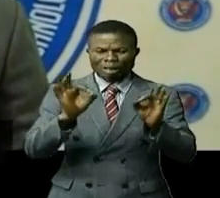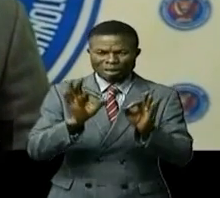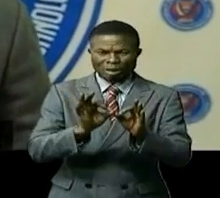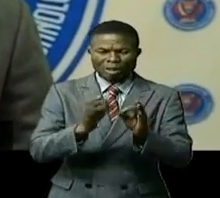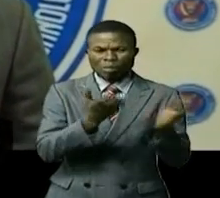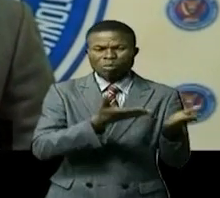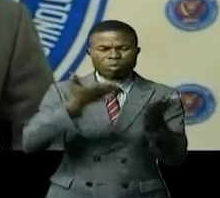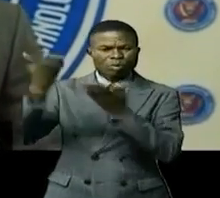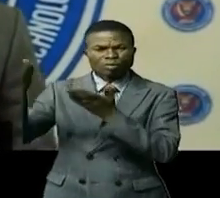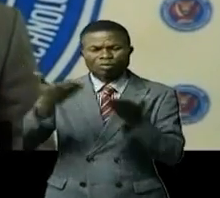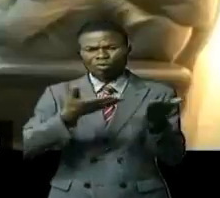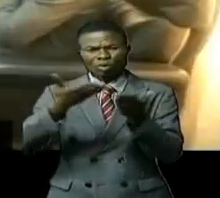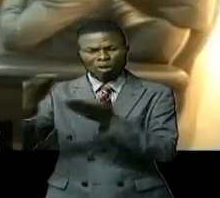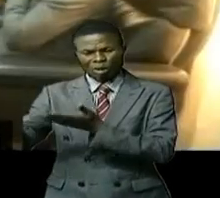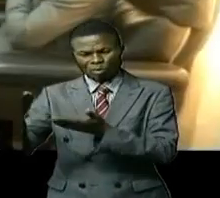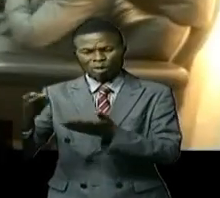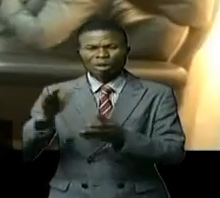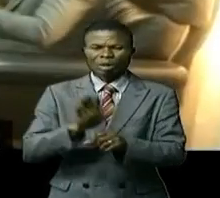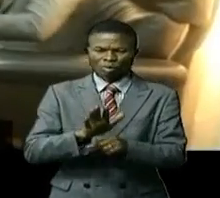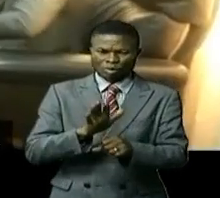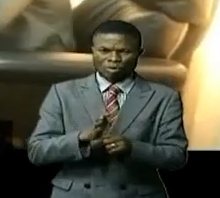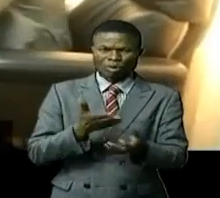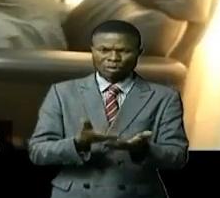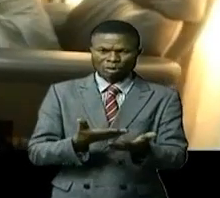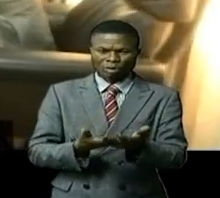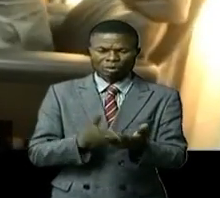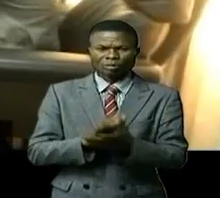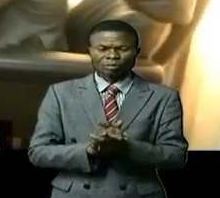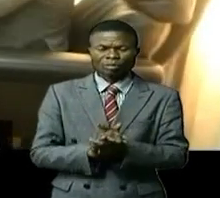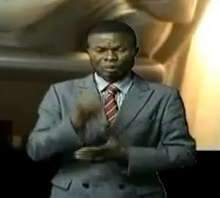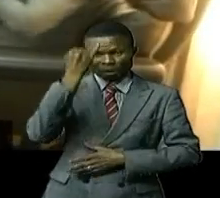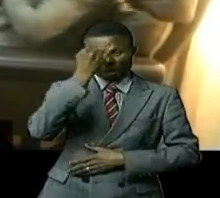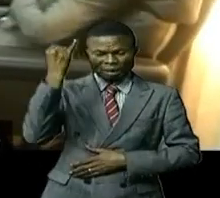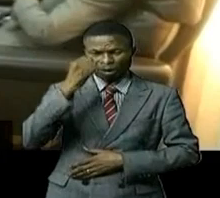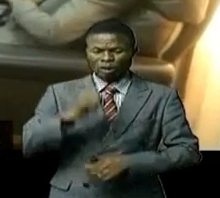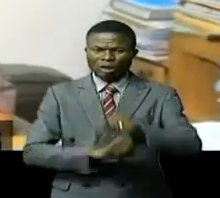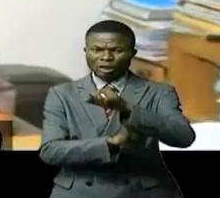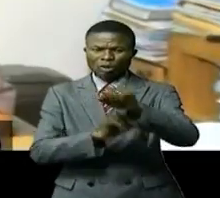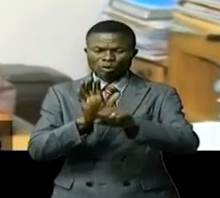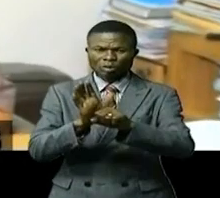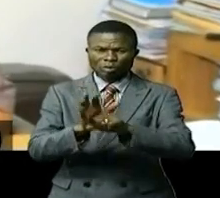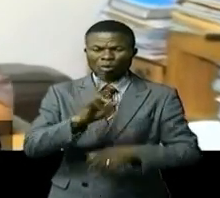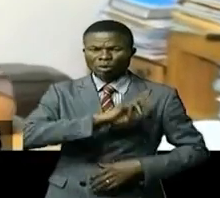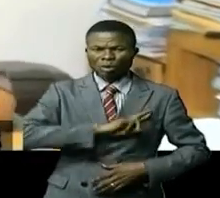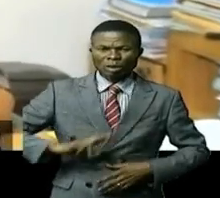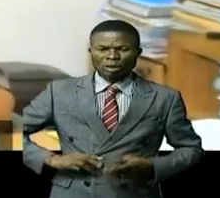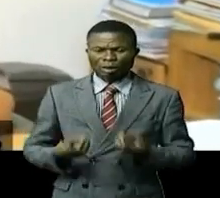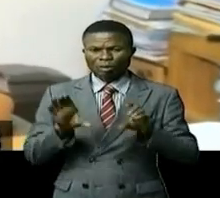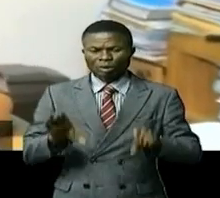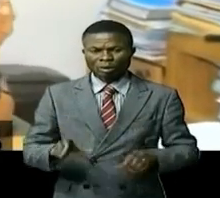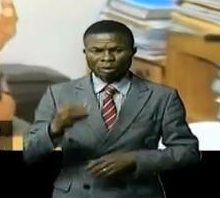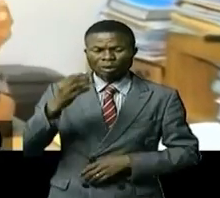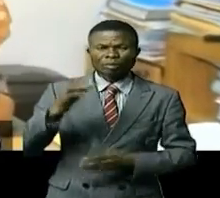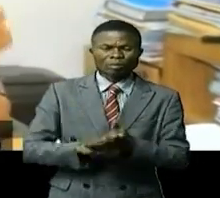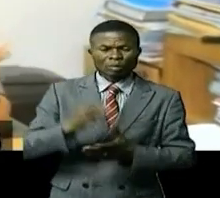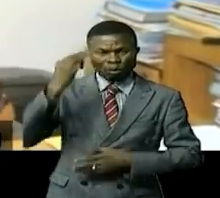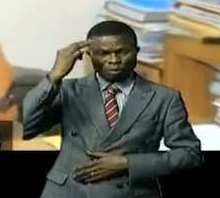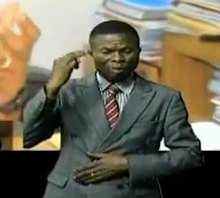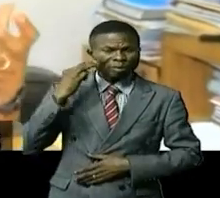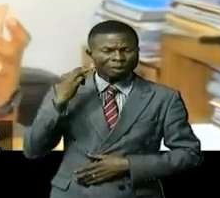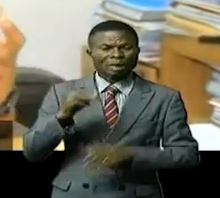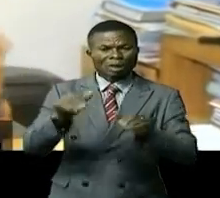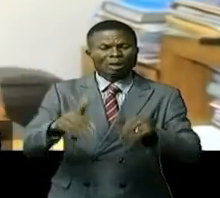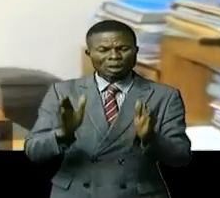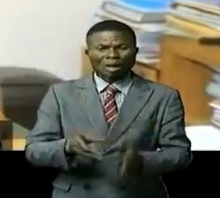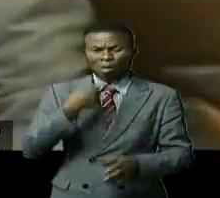exploitation économique dans le futur. Saluant l'intérêt que l'Italie accorde à la République démocratique du Congo, le ministre José Panda Kabangu a